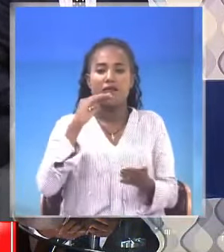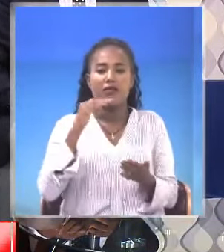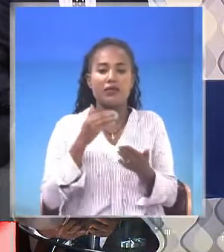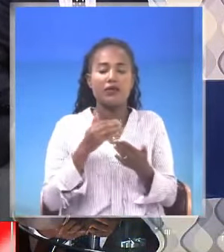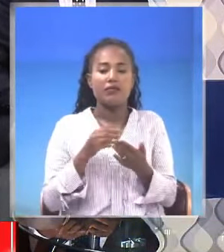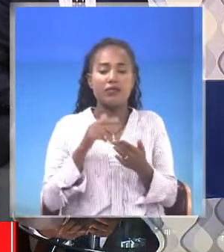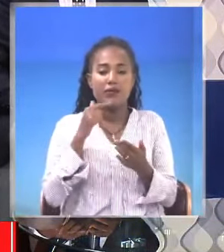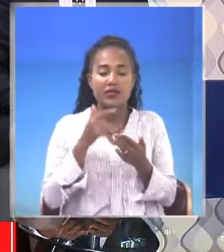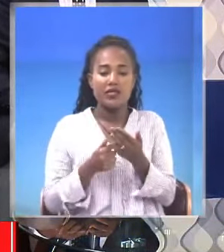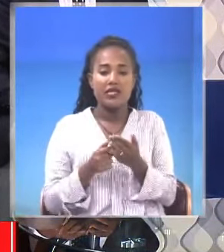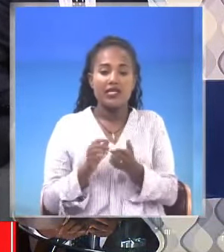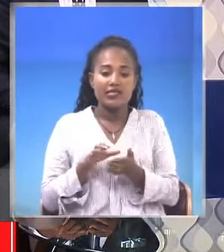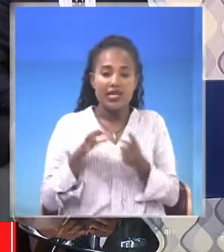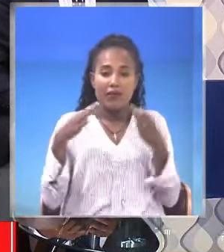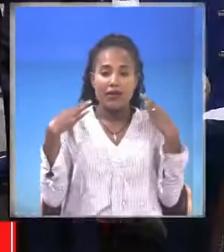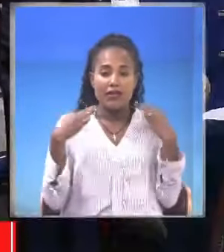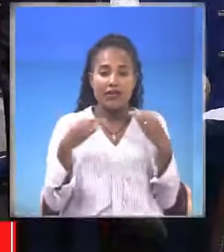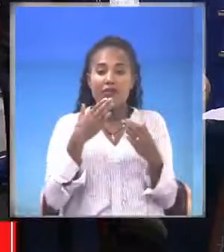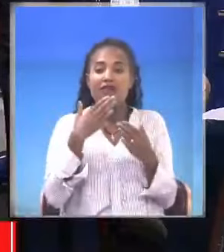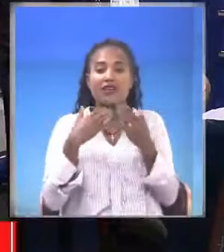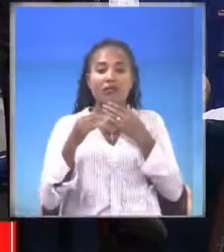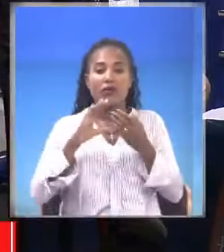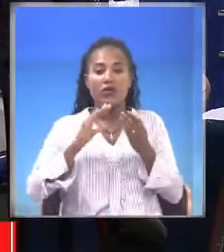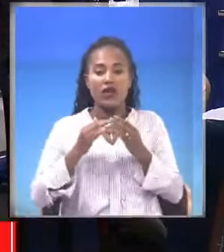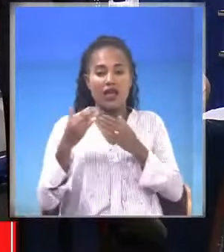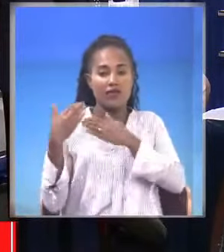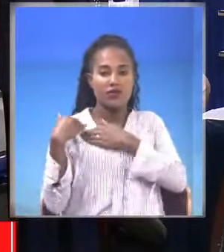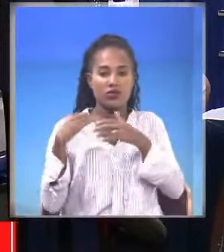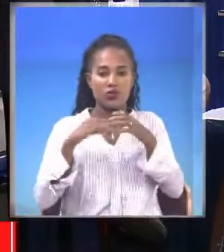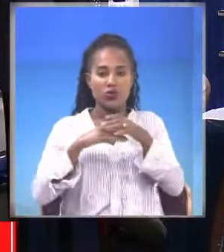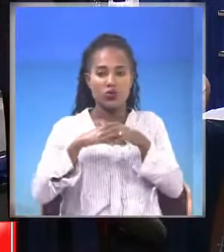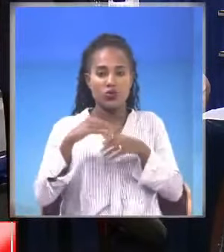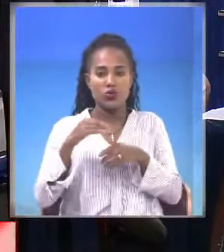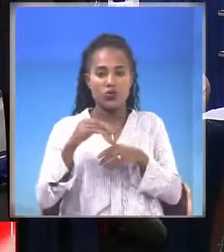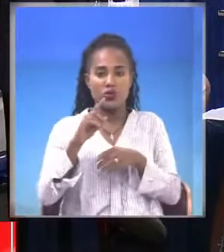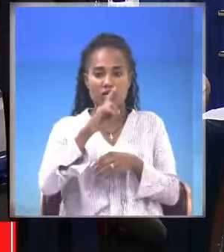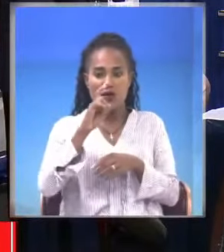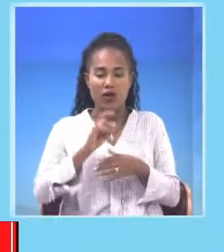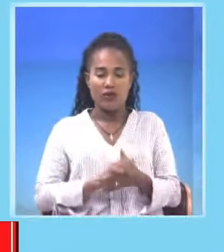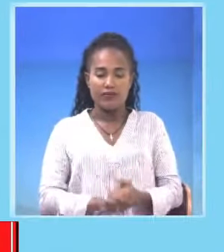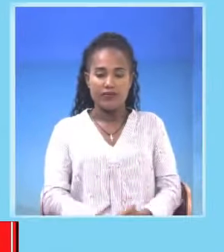የመረጃ ፍሰት ጤናማነትን ባጣጣመ መልኩ ኃላፊነታቸውን እንዲወጡ ጥሪ አቅርበዋል።